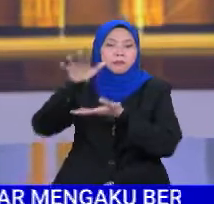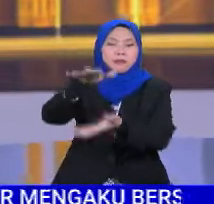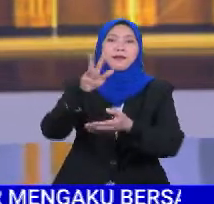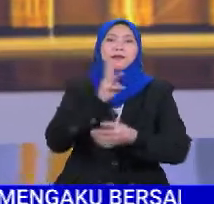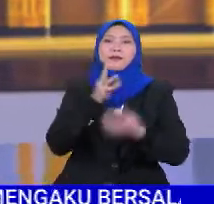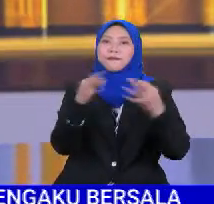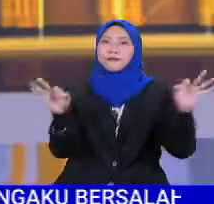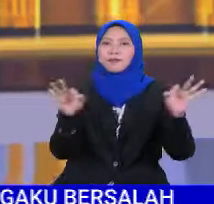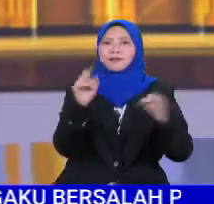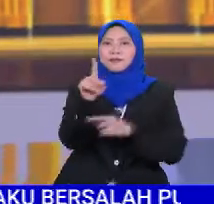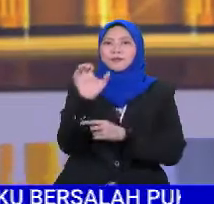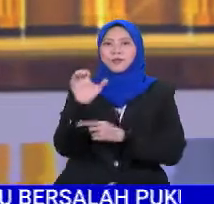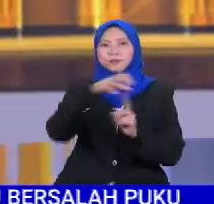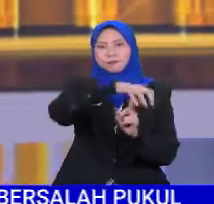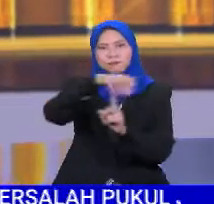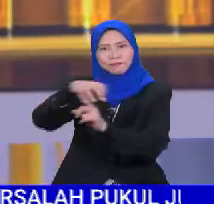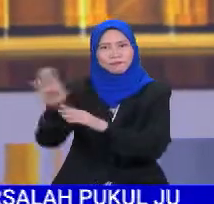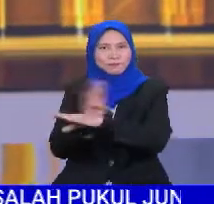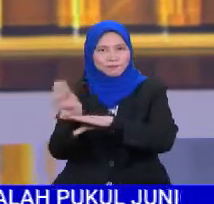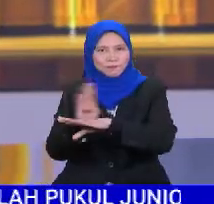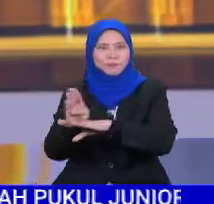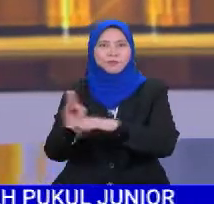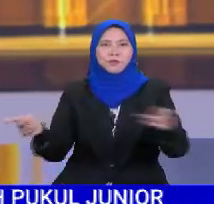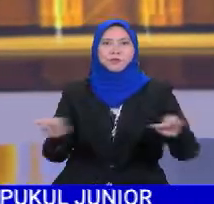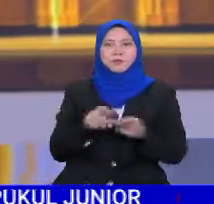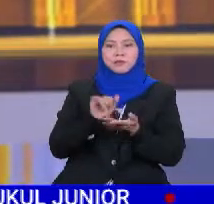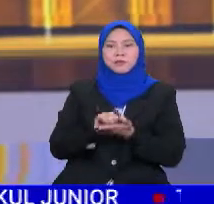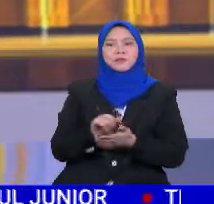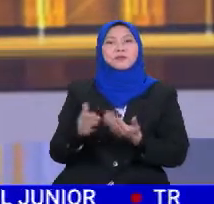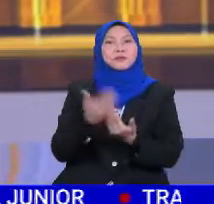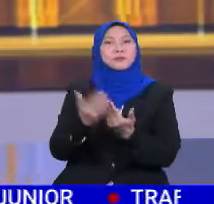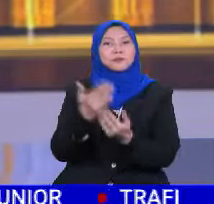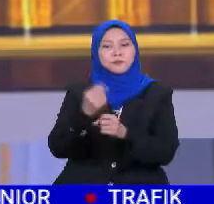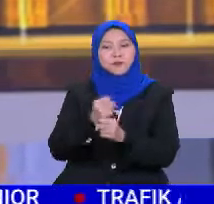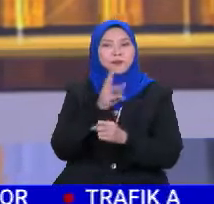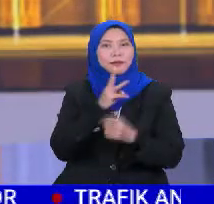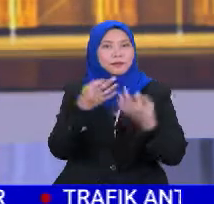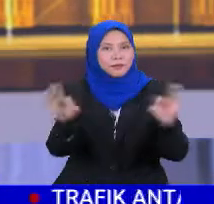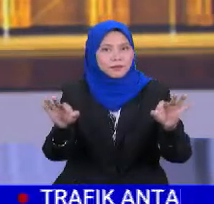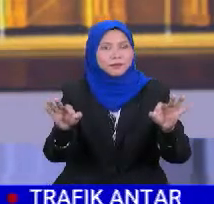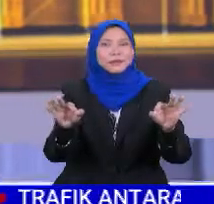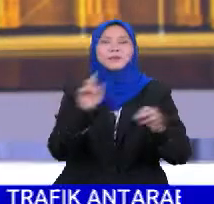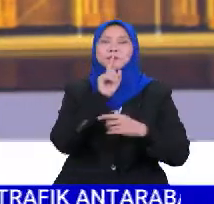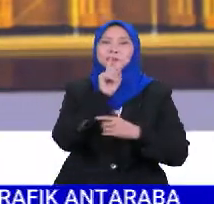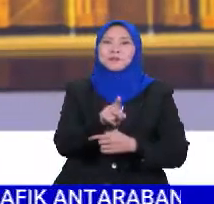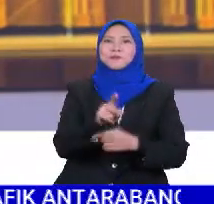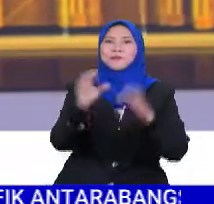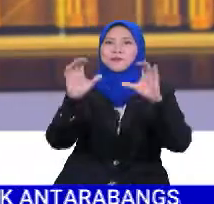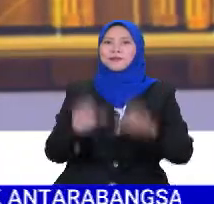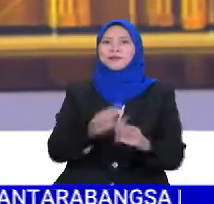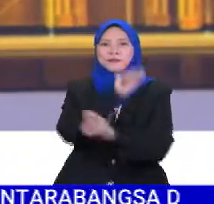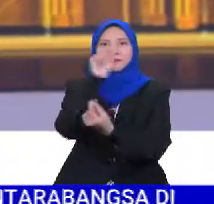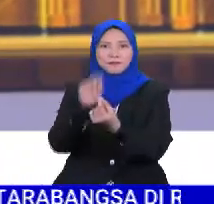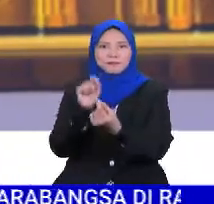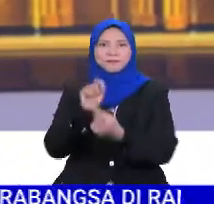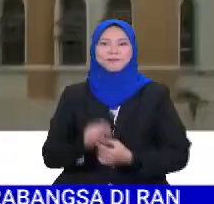hampir 100 pengusaha gerai di kawasan berkenaan. Kemudahan mendapatkan bekalan air percuma itu sememangnya satu langkah tepat.